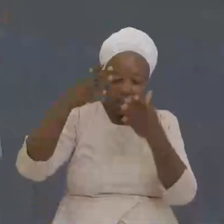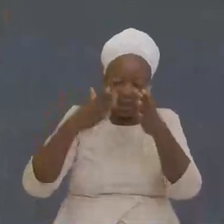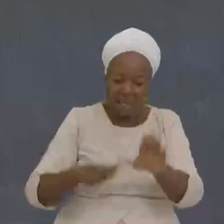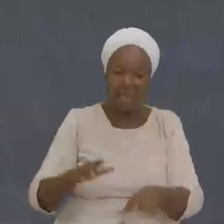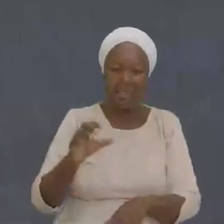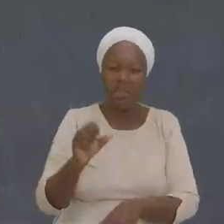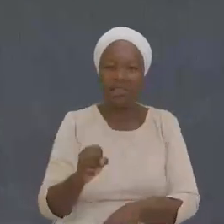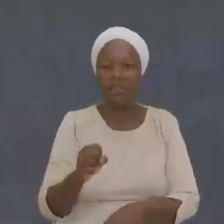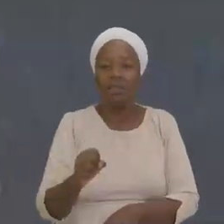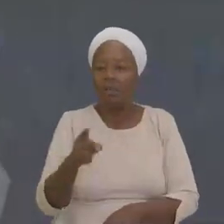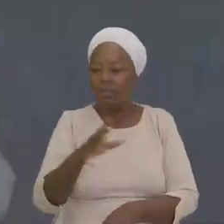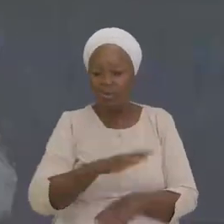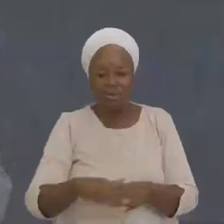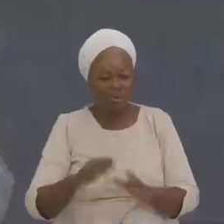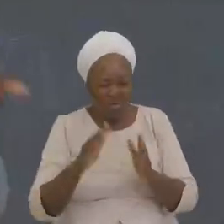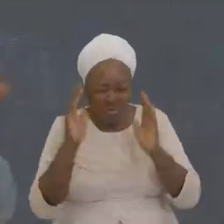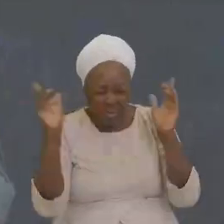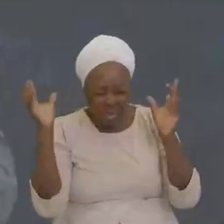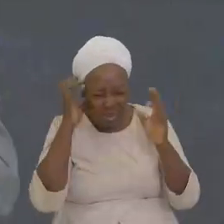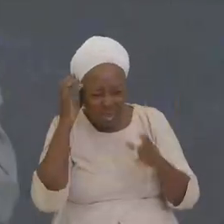en toi jusqu'à mort.